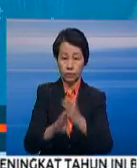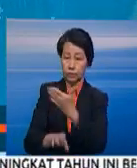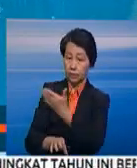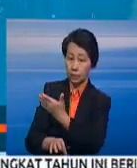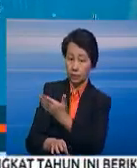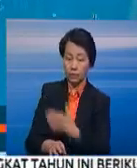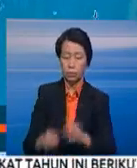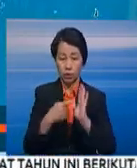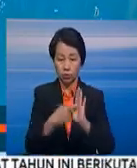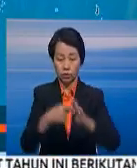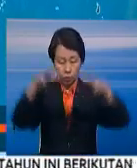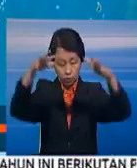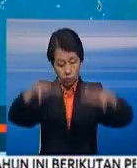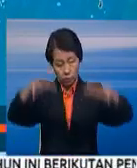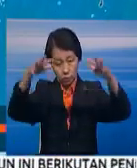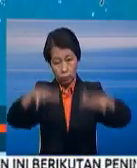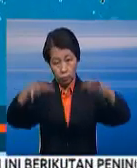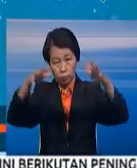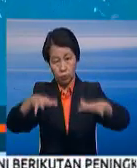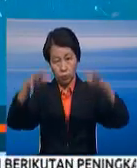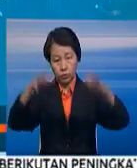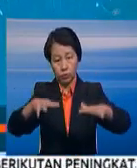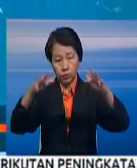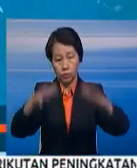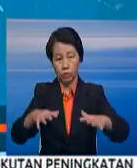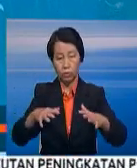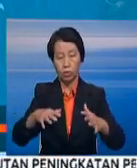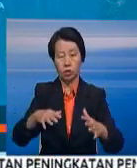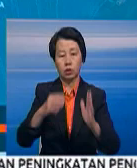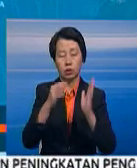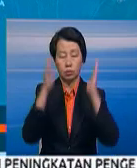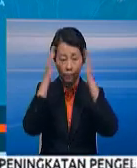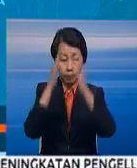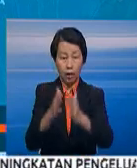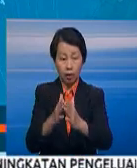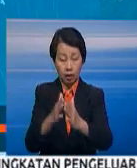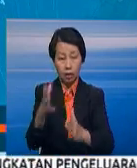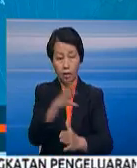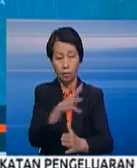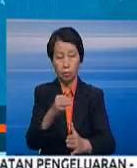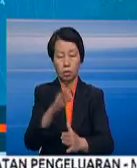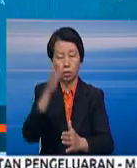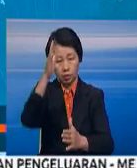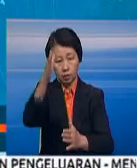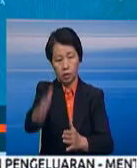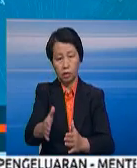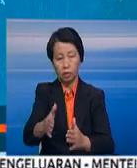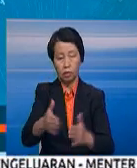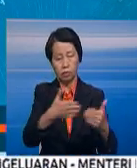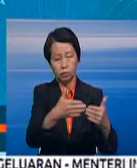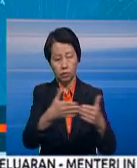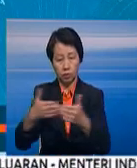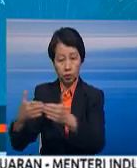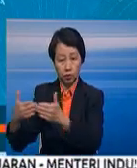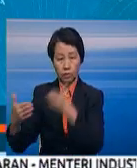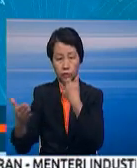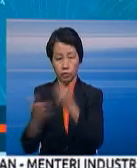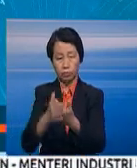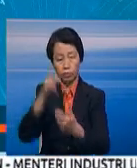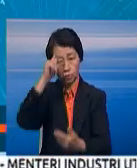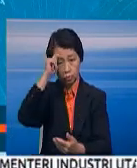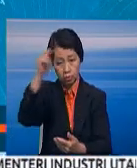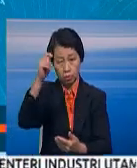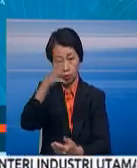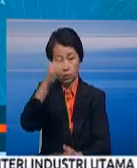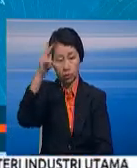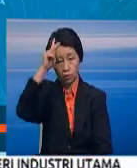menunjukkan hujan kini sedang berlaku di kebanyakan tempat di sekitar negeri Pahang, dan keadaan ini dijangka akan berlarutan hingga ke negeri Terengganu dan